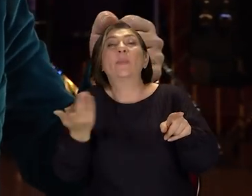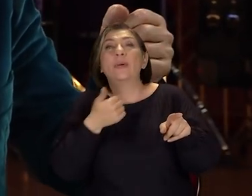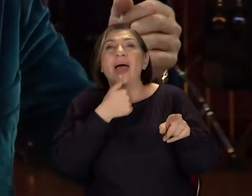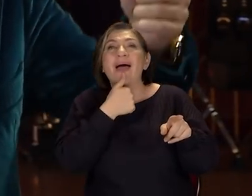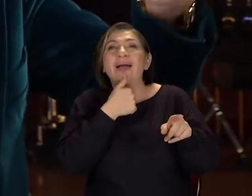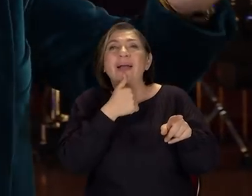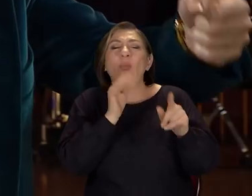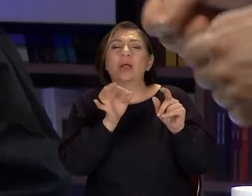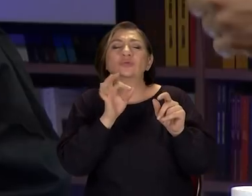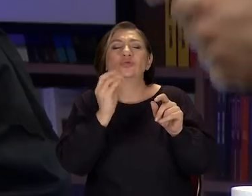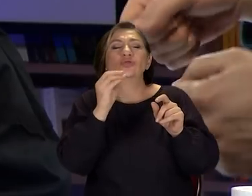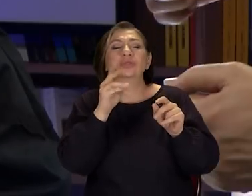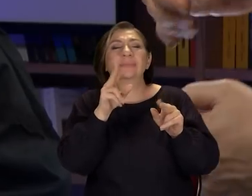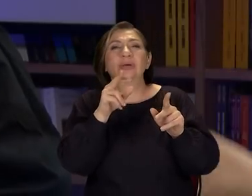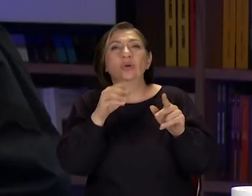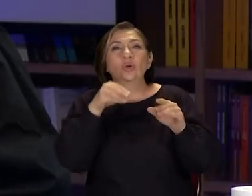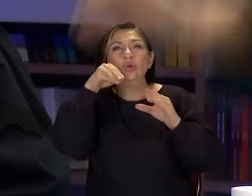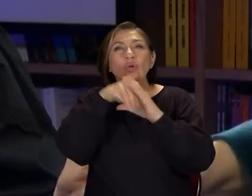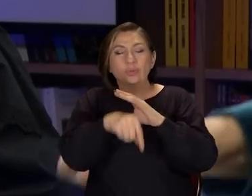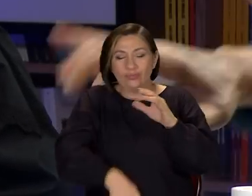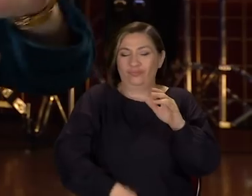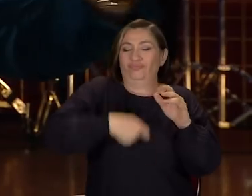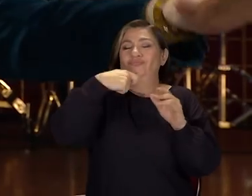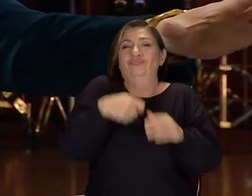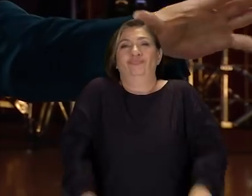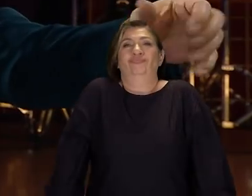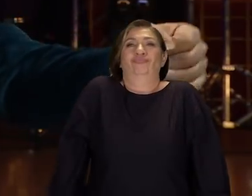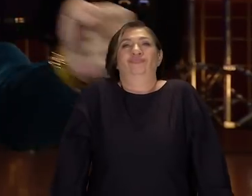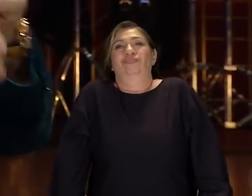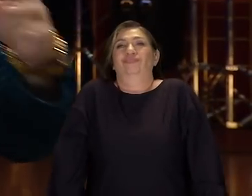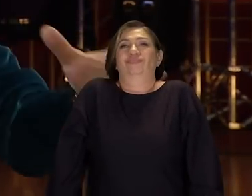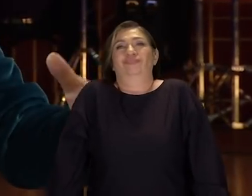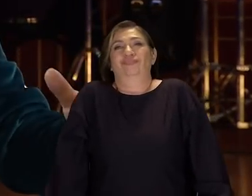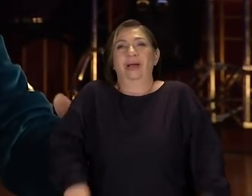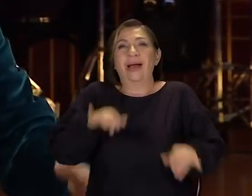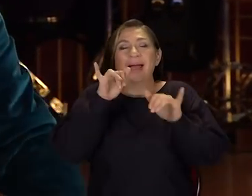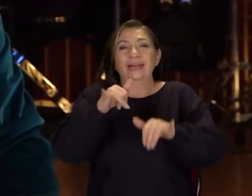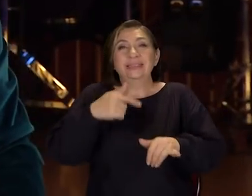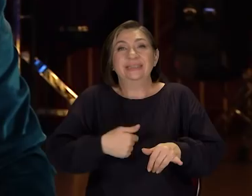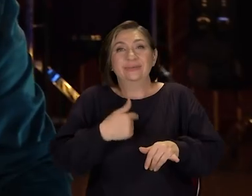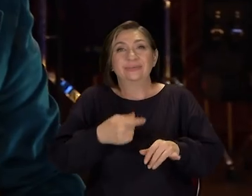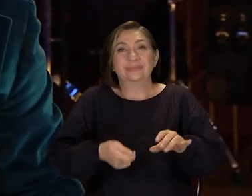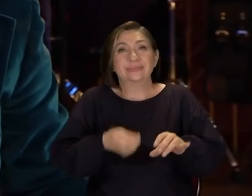erkeği erkek. Sürekli çocuk gibi hani tuluma sokarsın ya cülluk diye çocukken tuluma sokulmuş